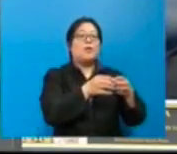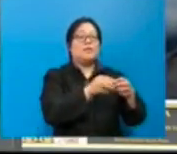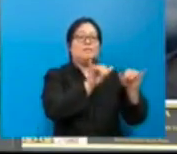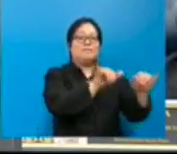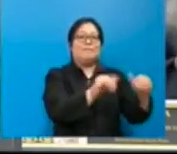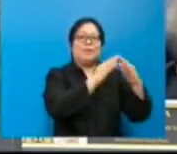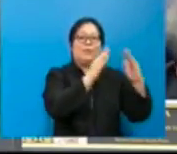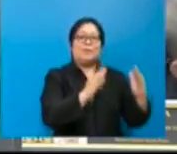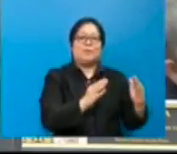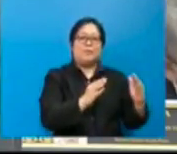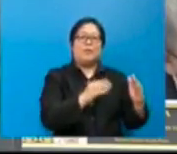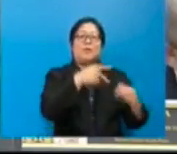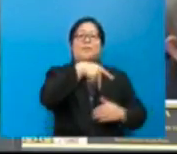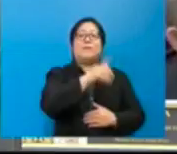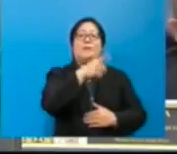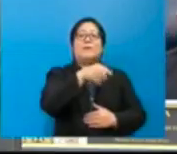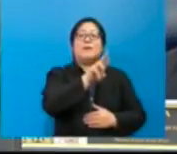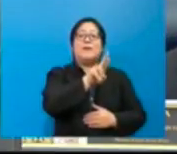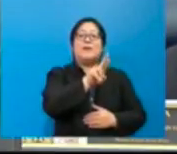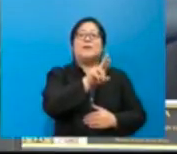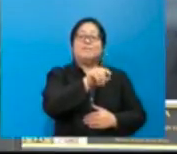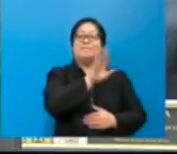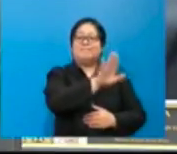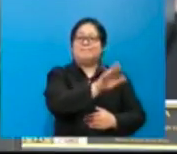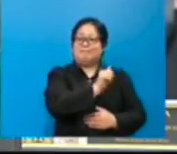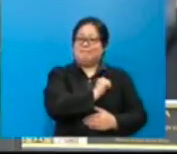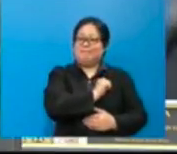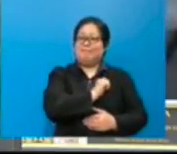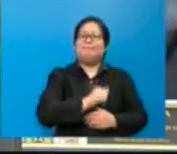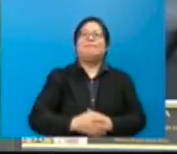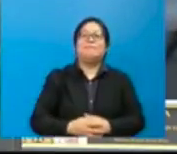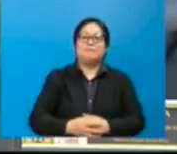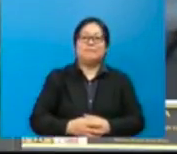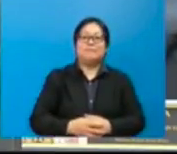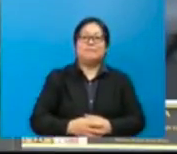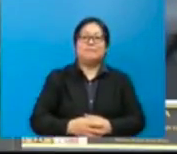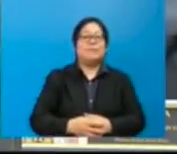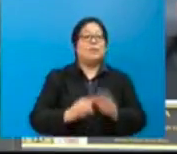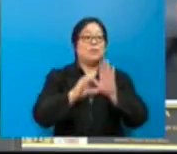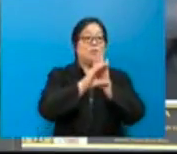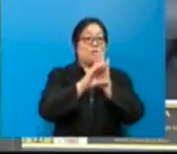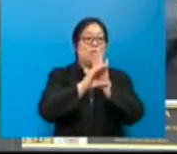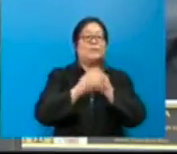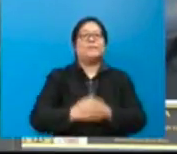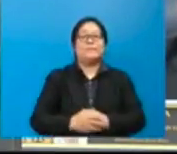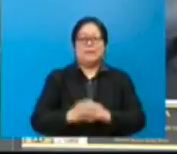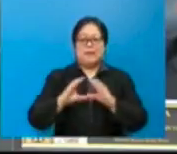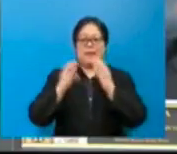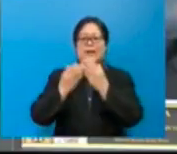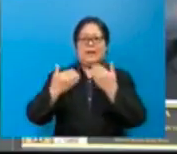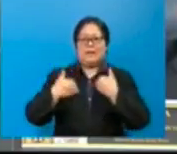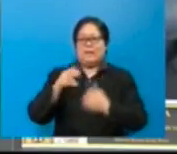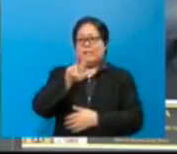satu lagi akan melaksanakan PDPR secara sendiri di rumah. Sebagai contoh, kelas yang